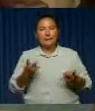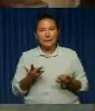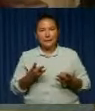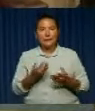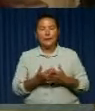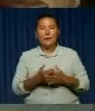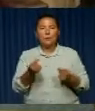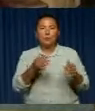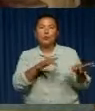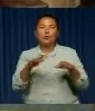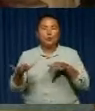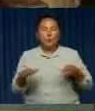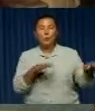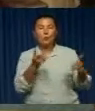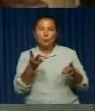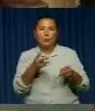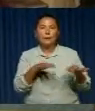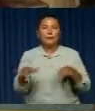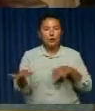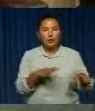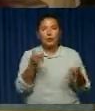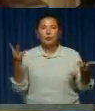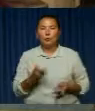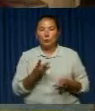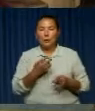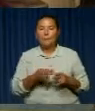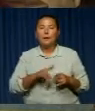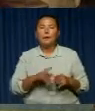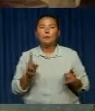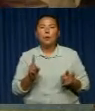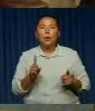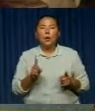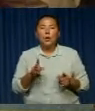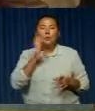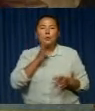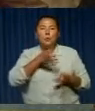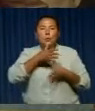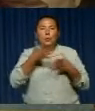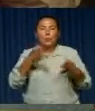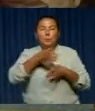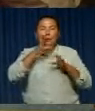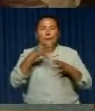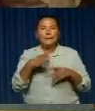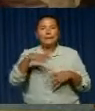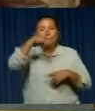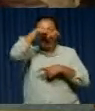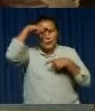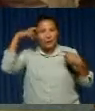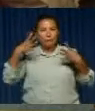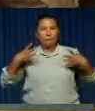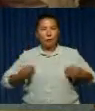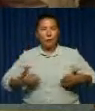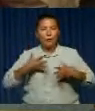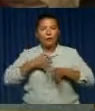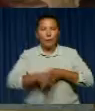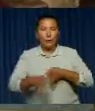кішкене жүру керек, қимыл қозғалыс қан айналым дедіңіз. Сонымен қатар сұйықтық көп ішу керек, терімен шығару керек. Терімен шығару керек, дәретпен